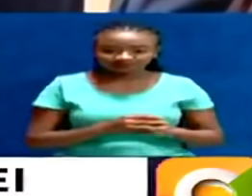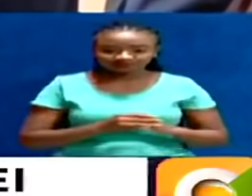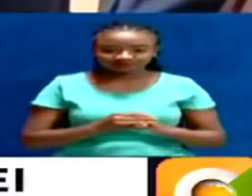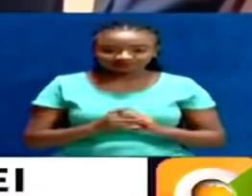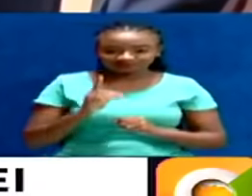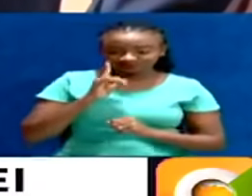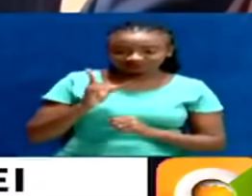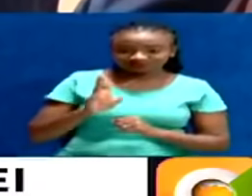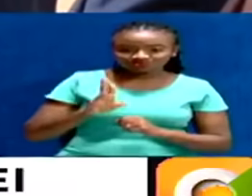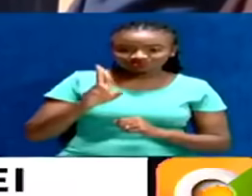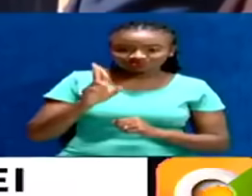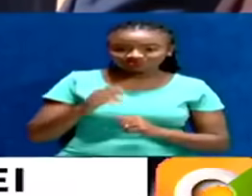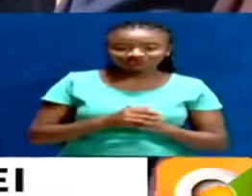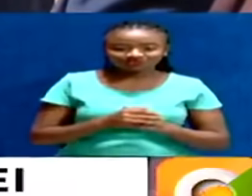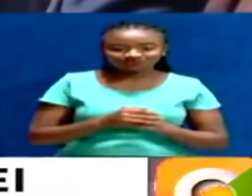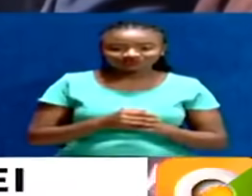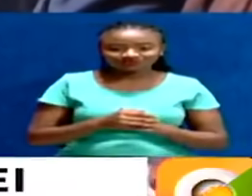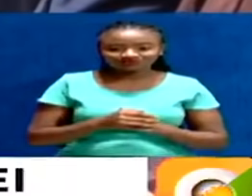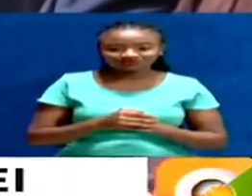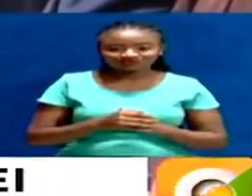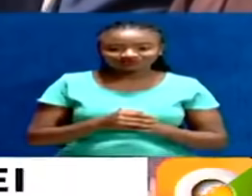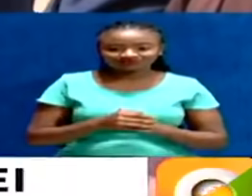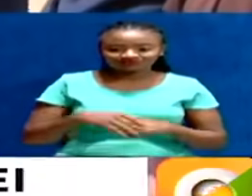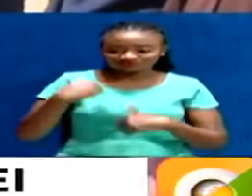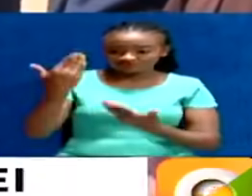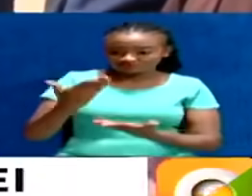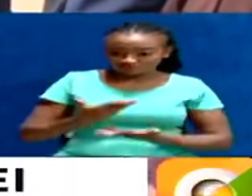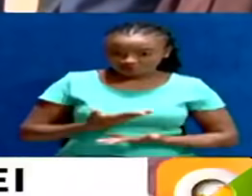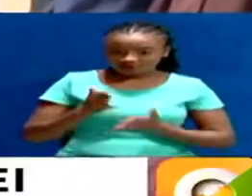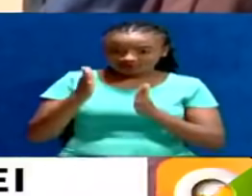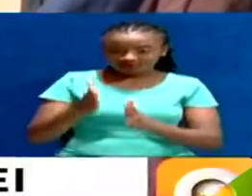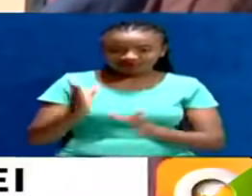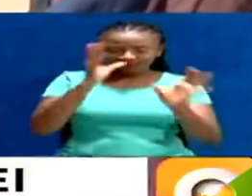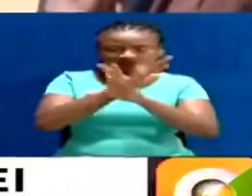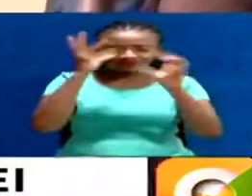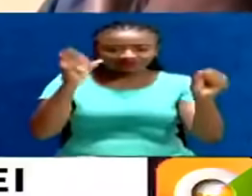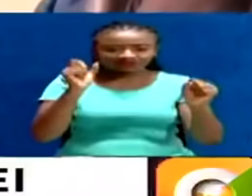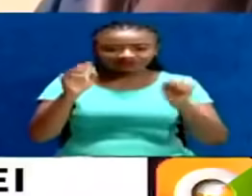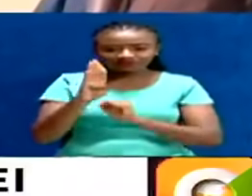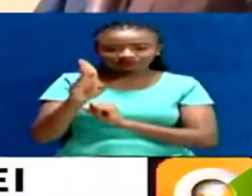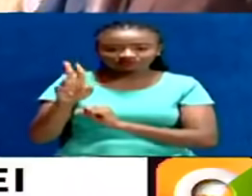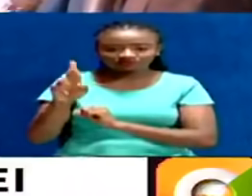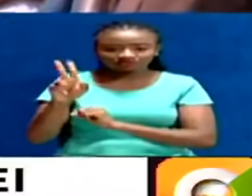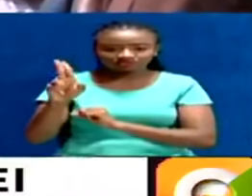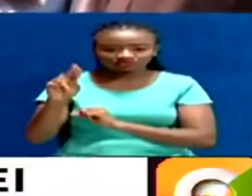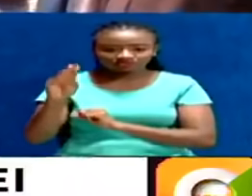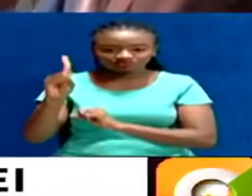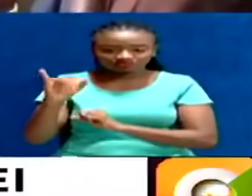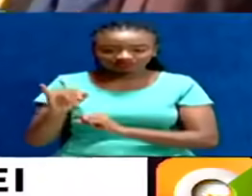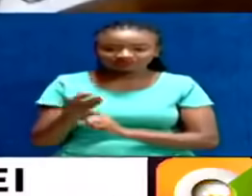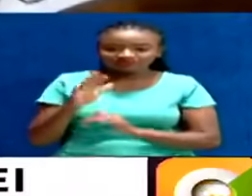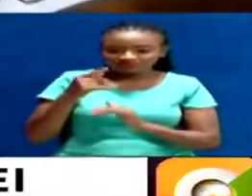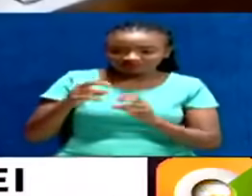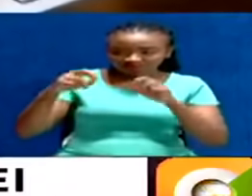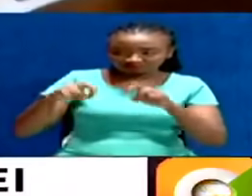Rais Kenyatta akipata fursa ya kuwa mwenyeji wa wenzake wa Burundi, Rais Evariste Ndayishimiye aliyefanya naye